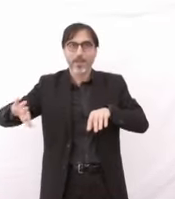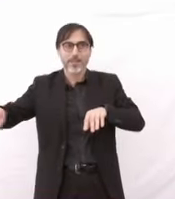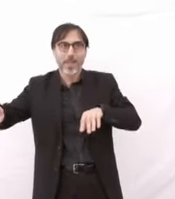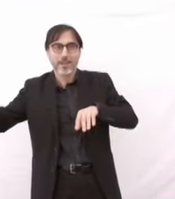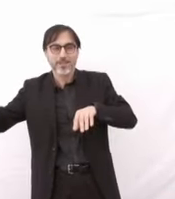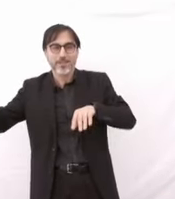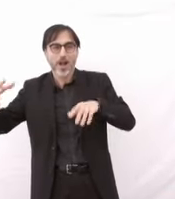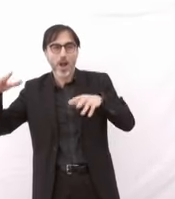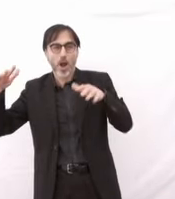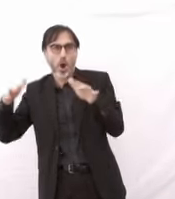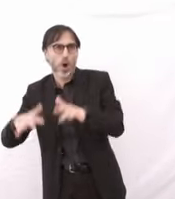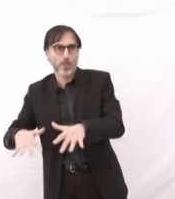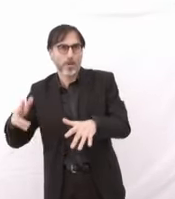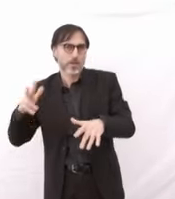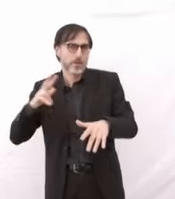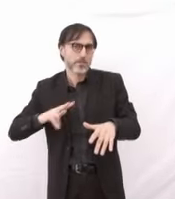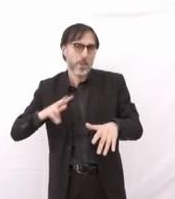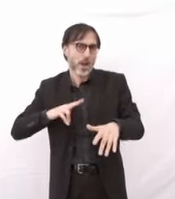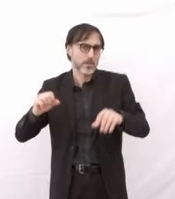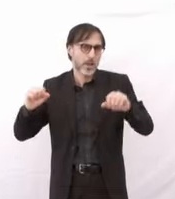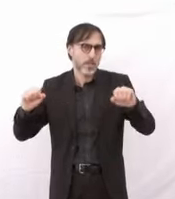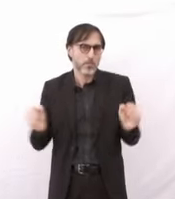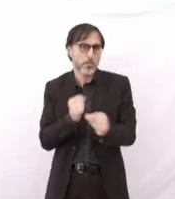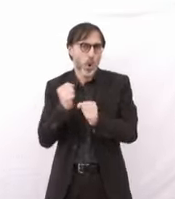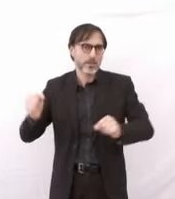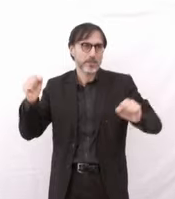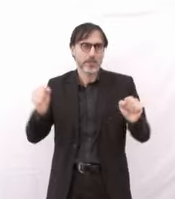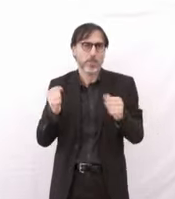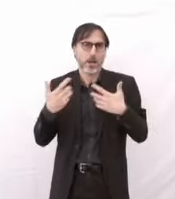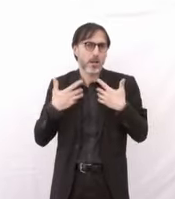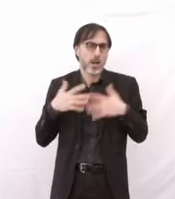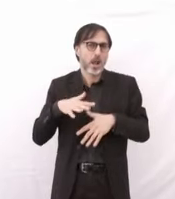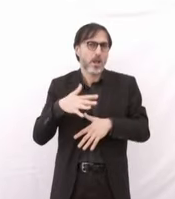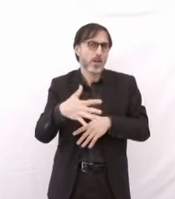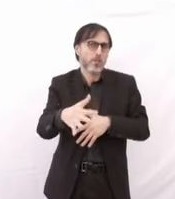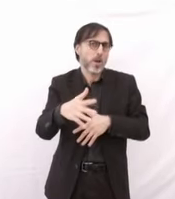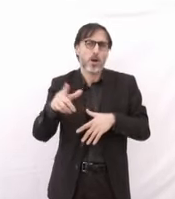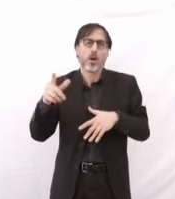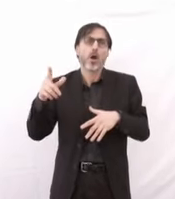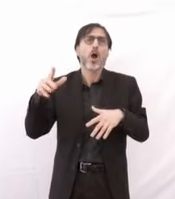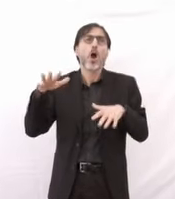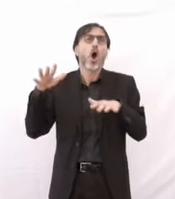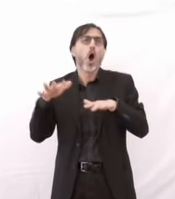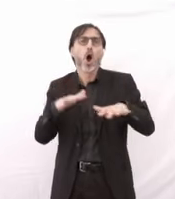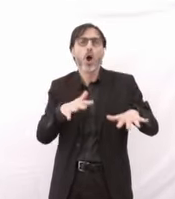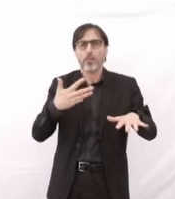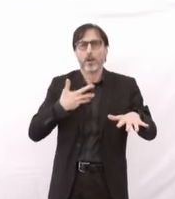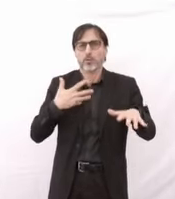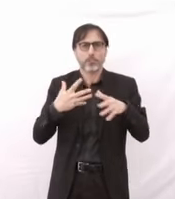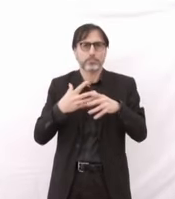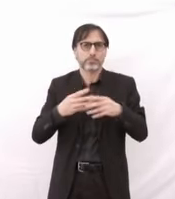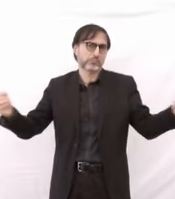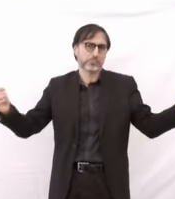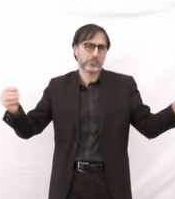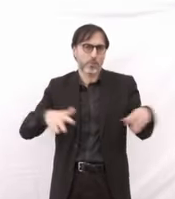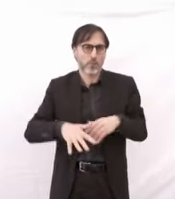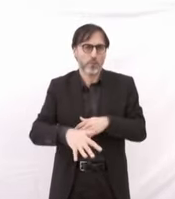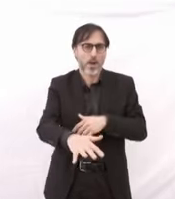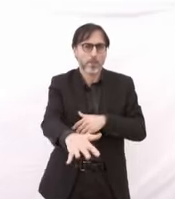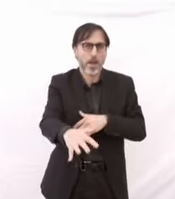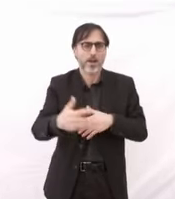una speranza vana, lo dico a chi è a sinistra, perché tanto tra poco anche quel poco d'ombra svanirà, ma